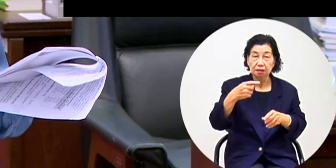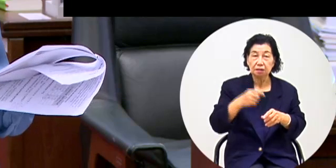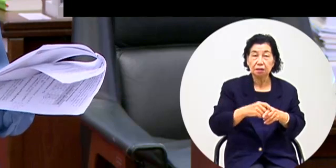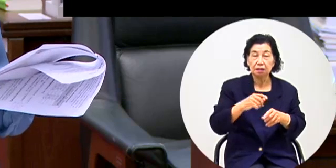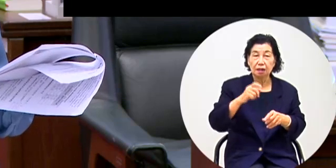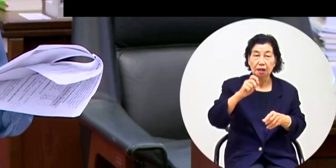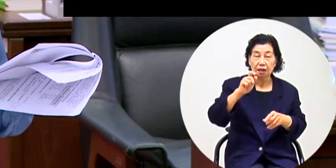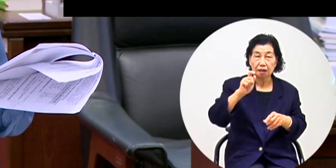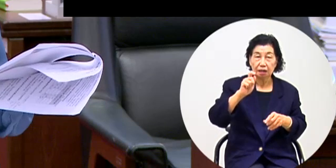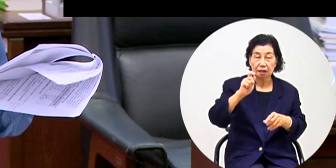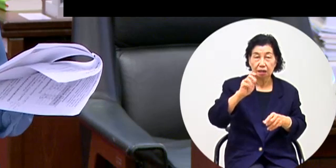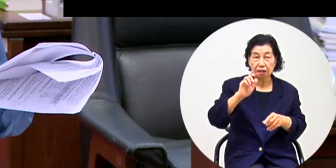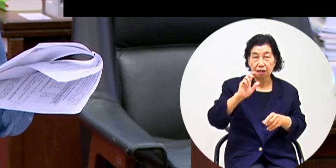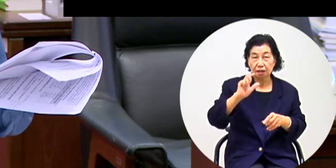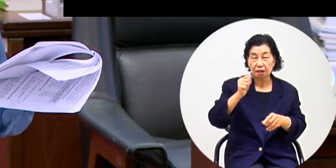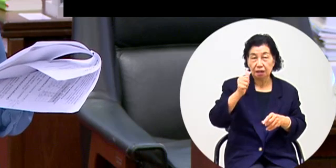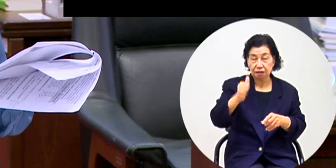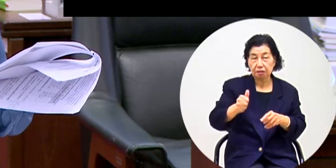他有